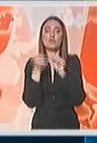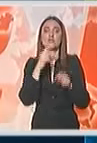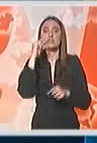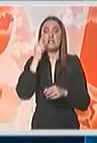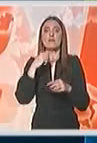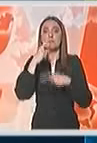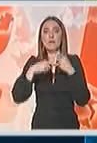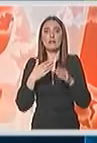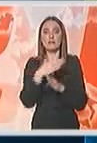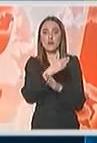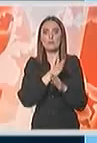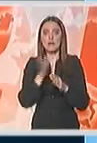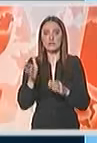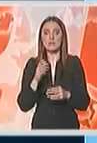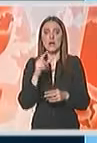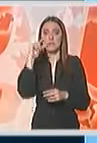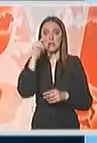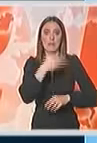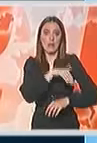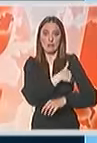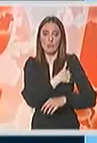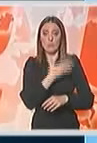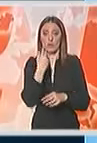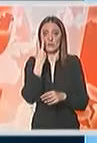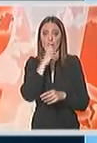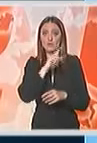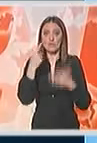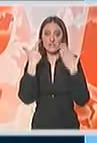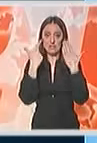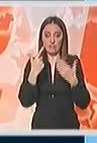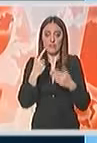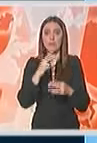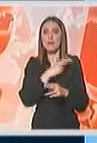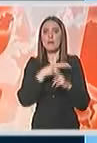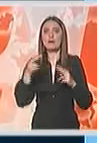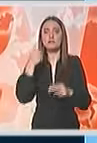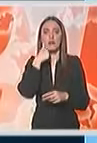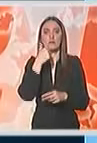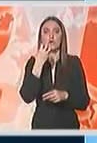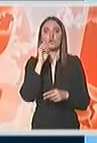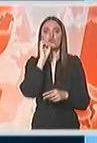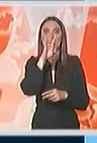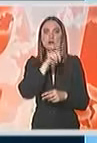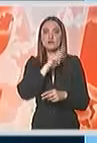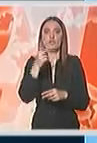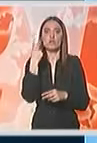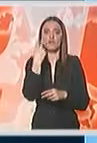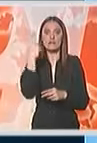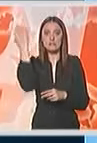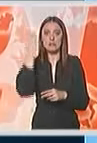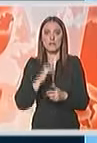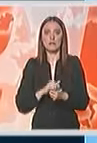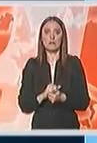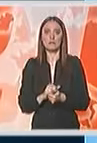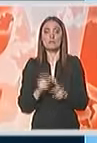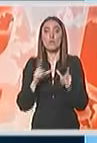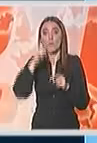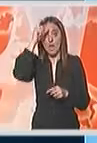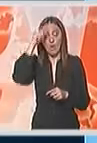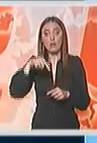vetar promenljivog pravca. Minimalna temperatura od 2 do 7, a maksimalna dnevna od 14 do 20 stepeni.